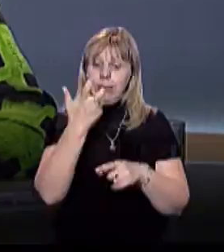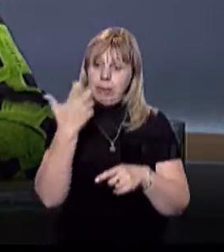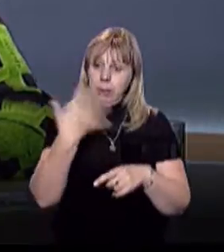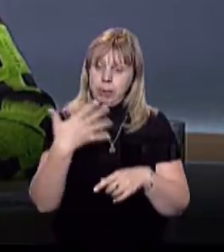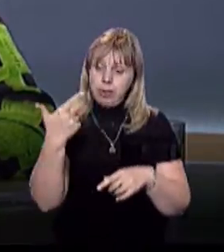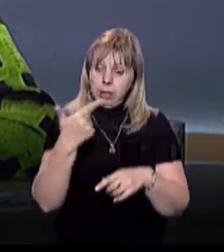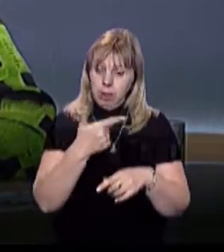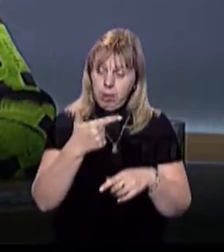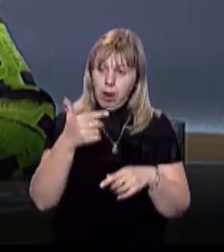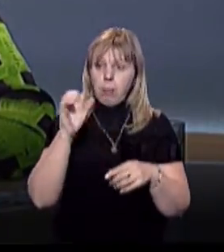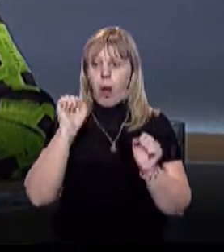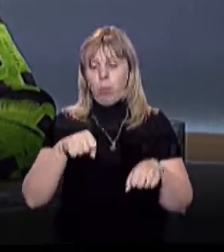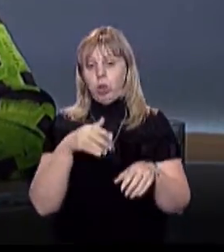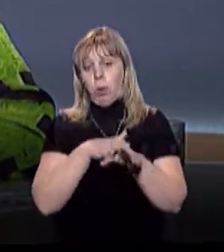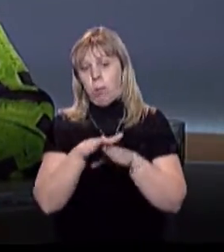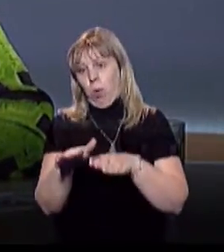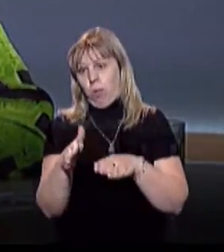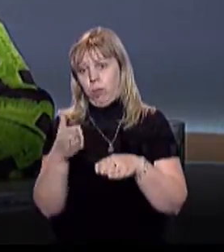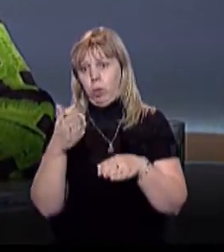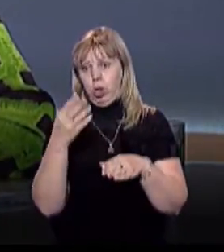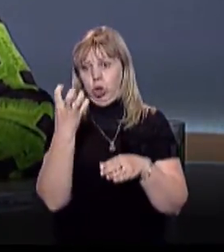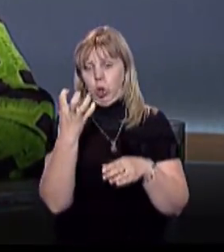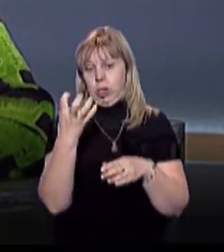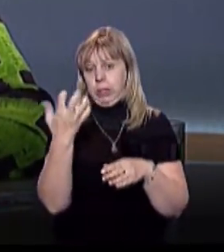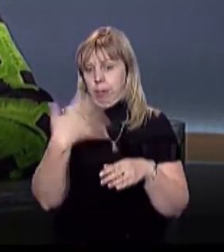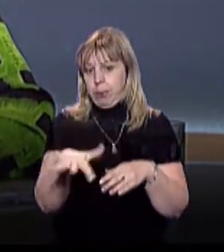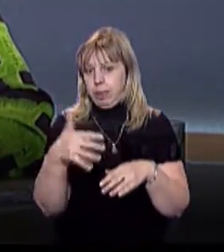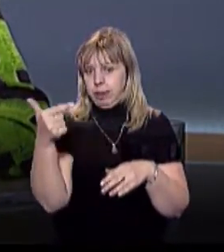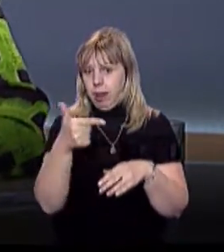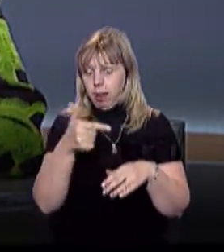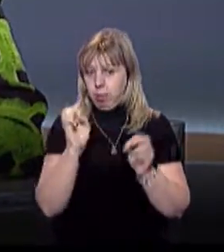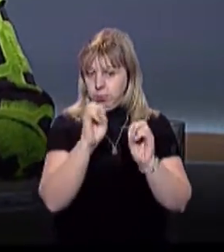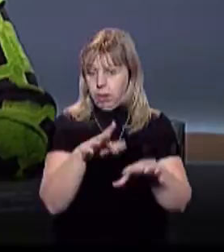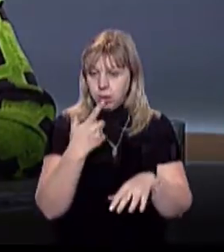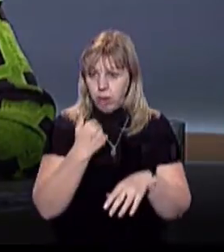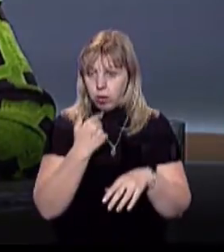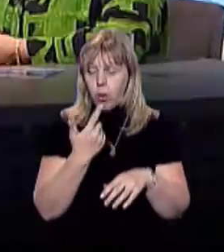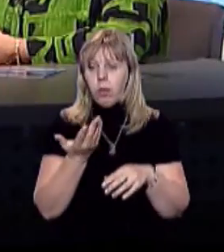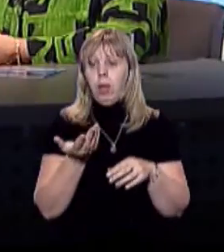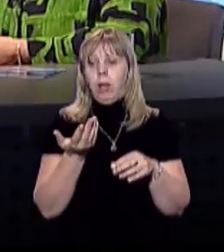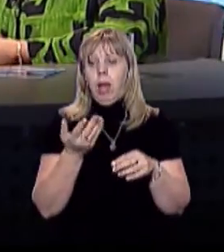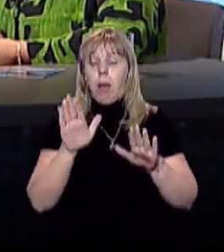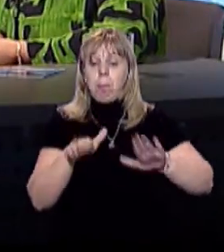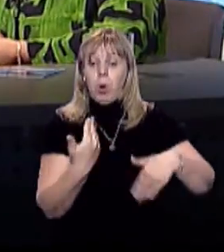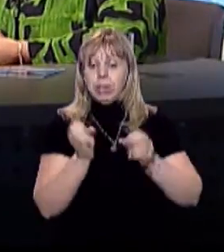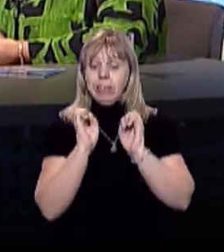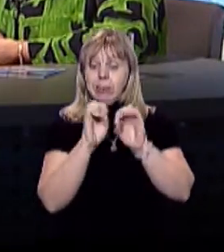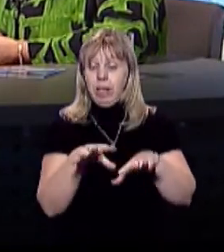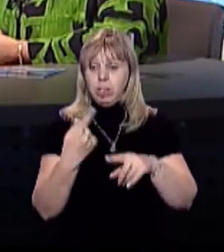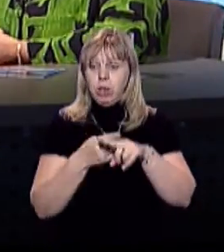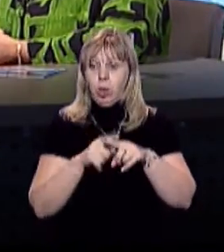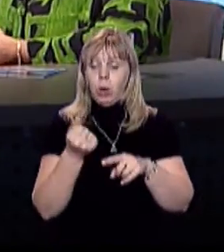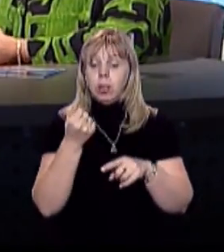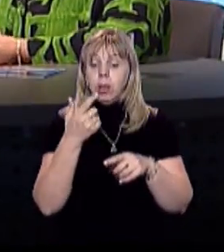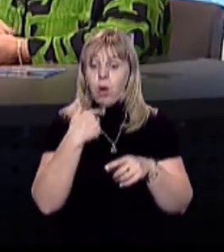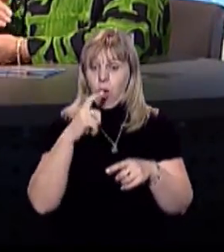350 мл, а можна повну фізіологічну дозу 450 мл. Значить, після здачі такої